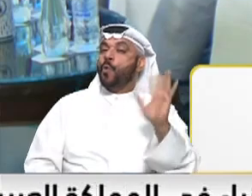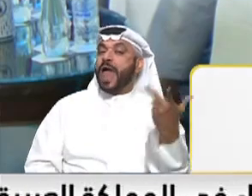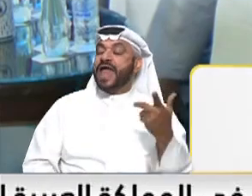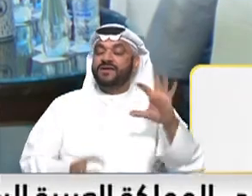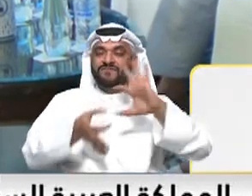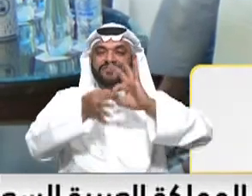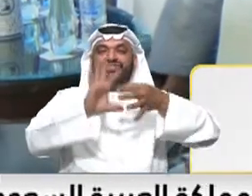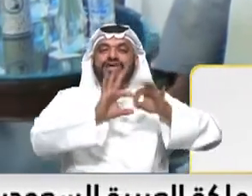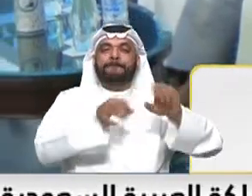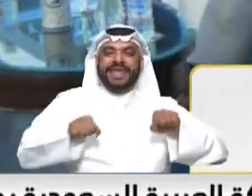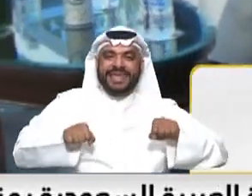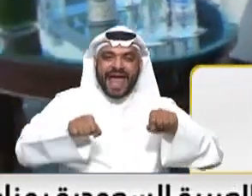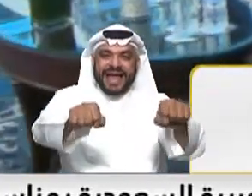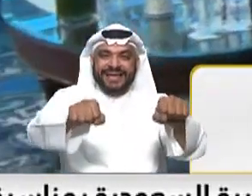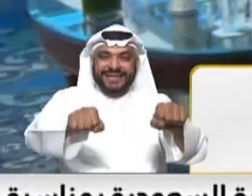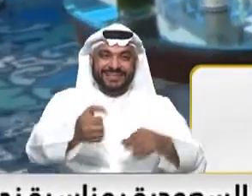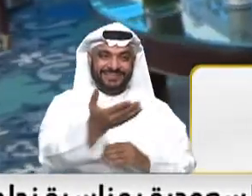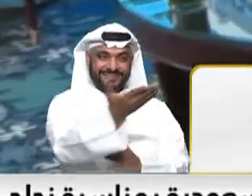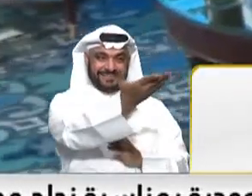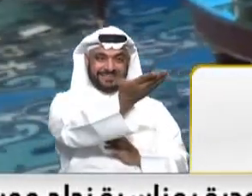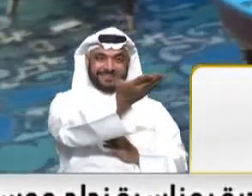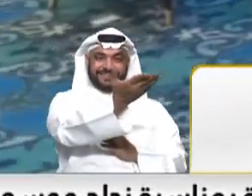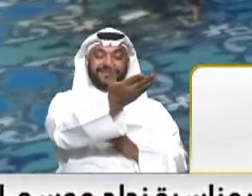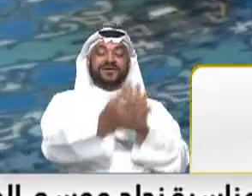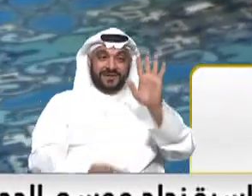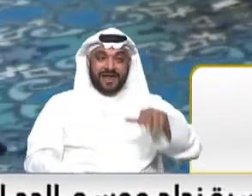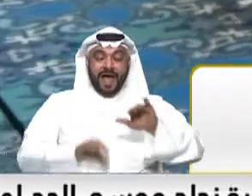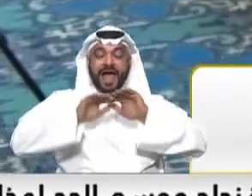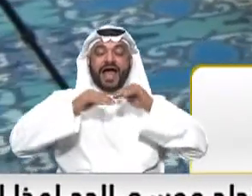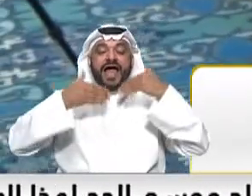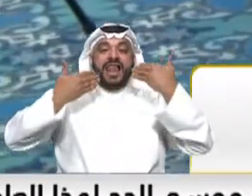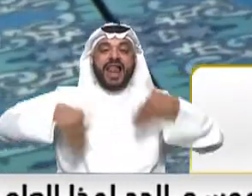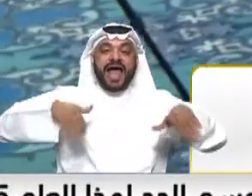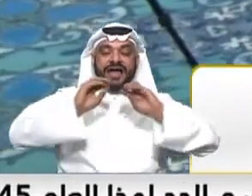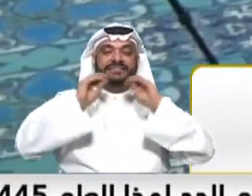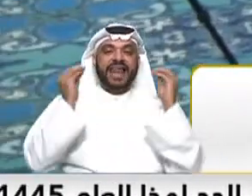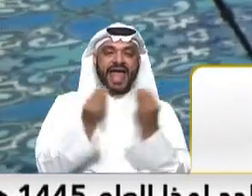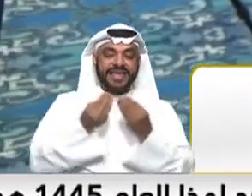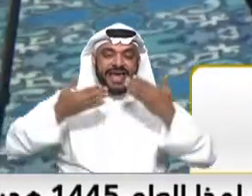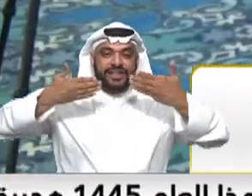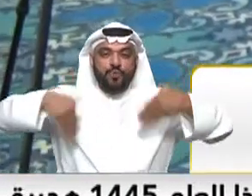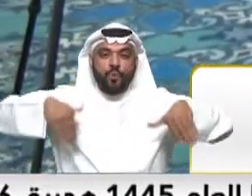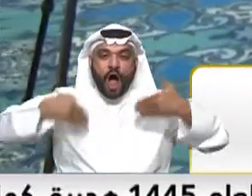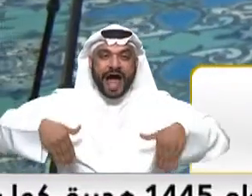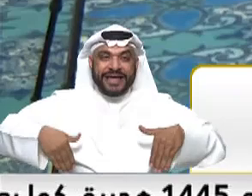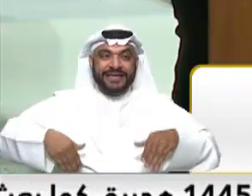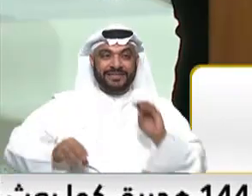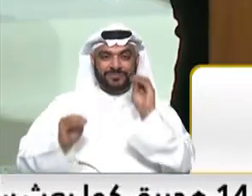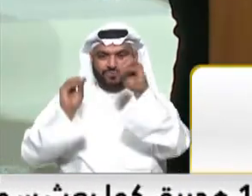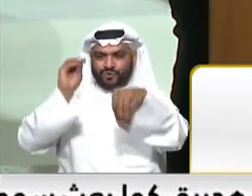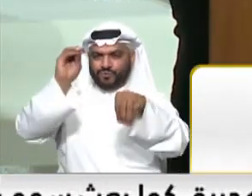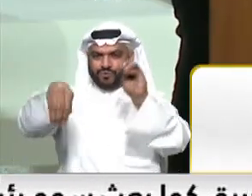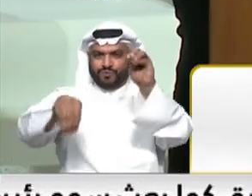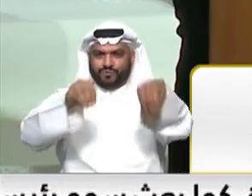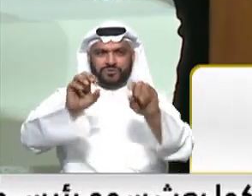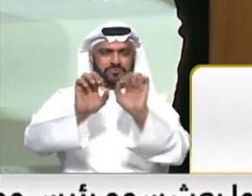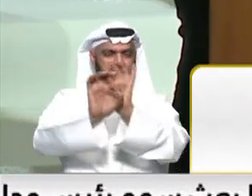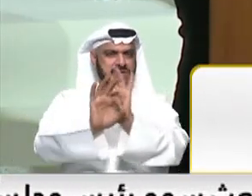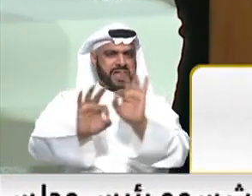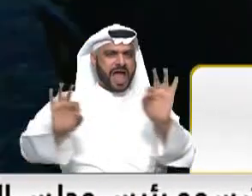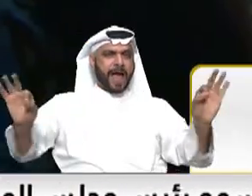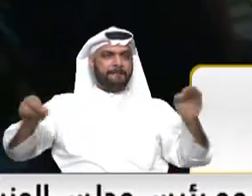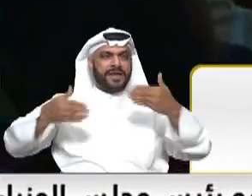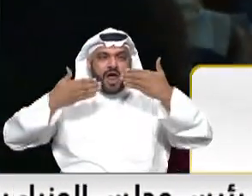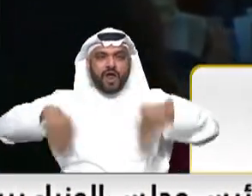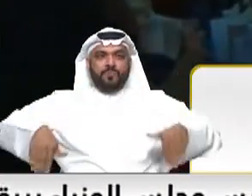التعاونية. هم شركاء بالفعل، هيئة الإعاقة مع جمعية البناء البشرية، فقد وضعوا على عاتقهم قضية